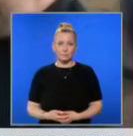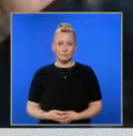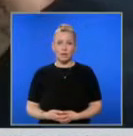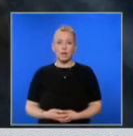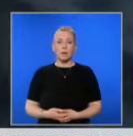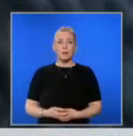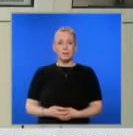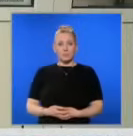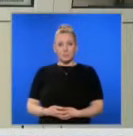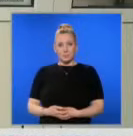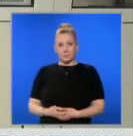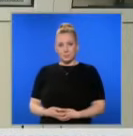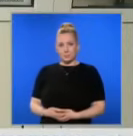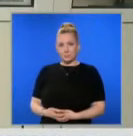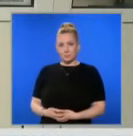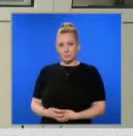Можем да коментираме.